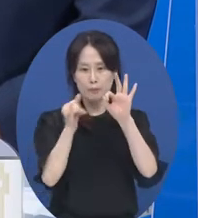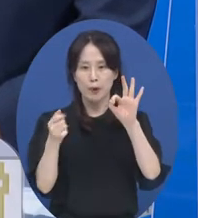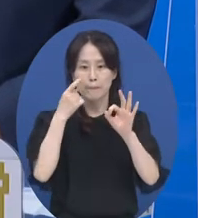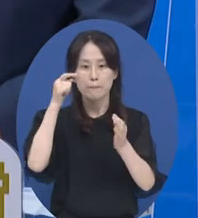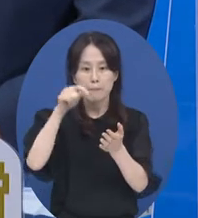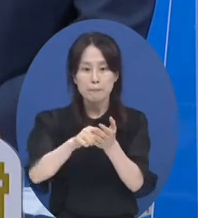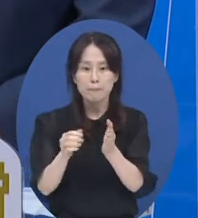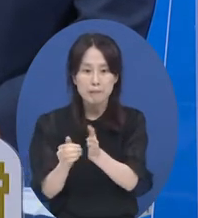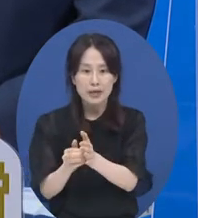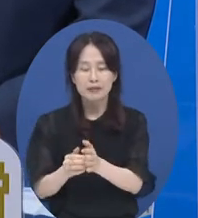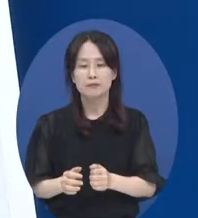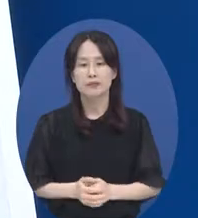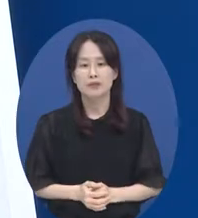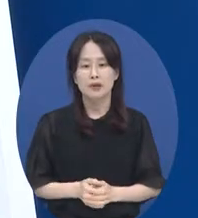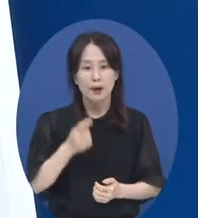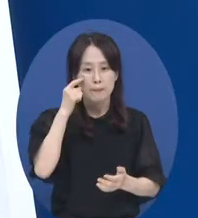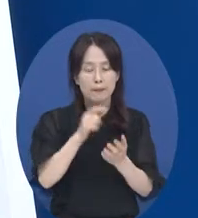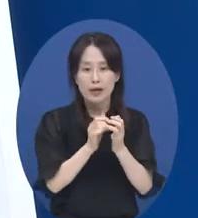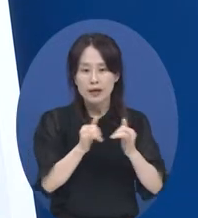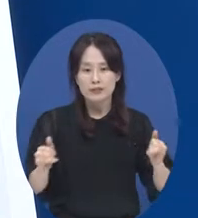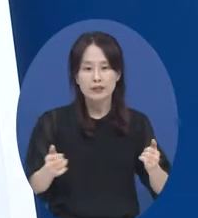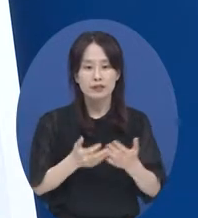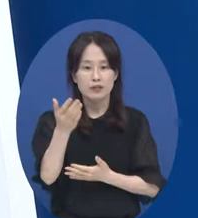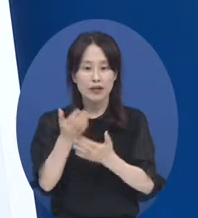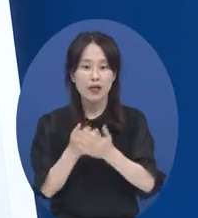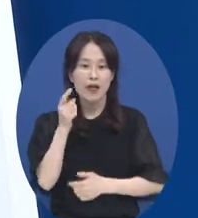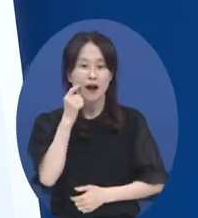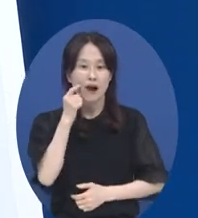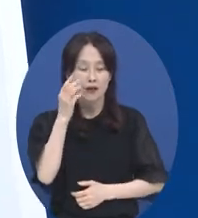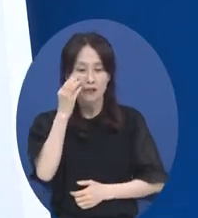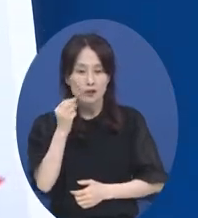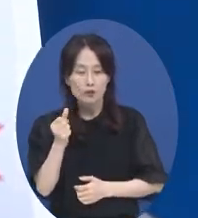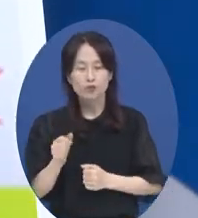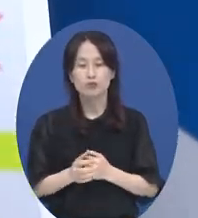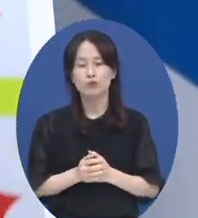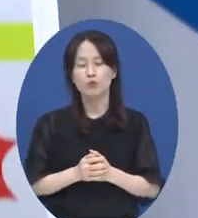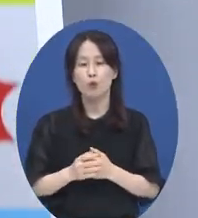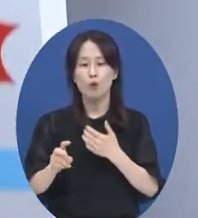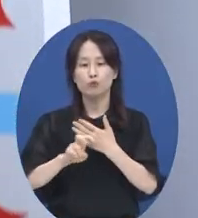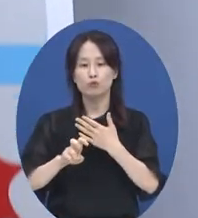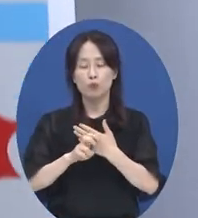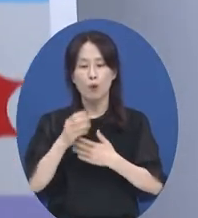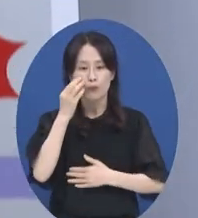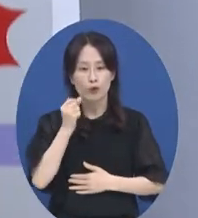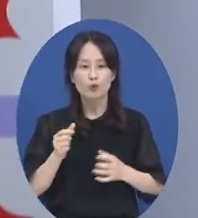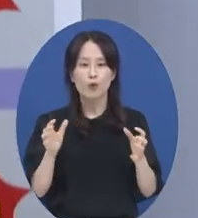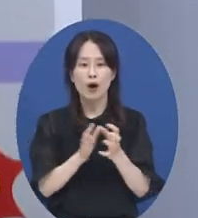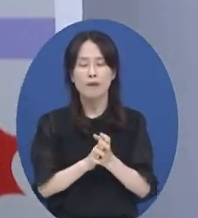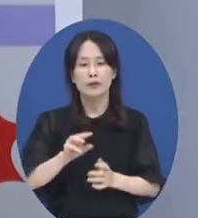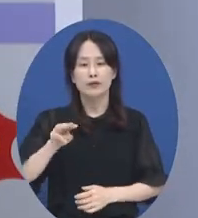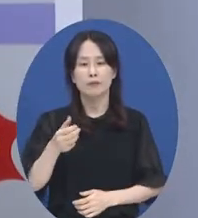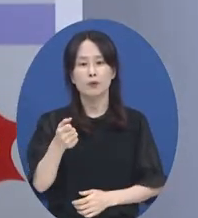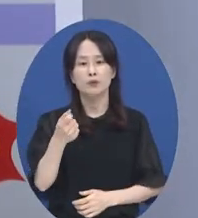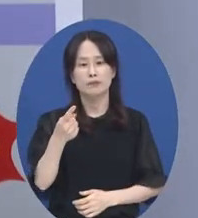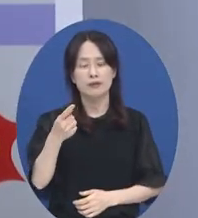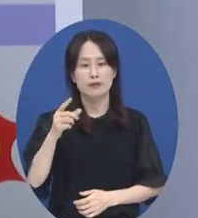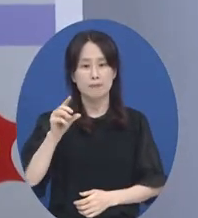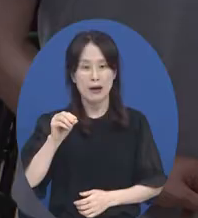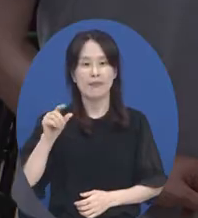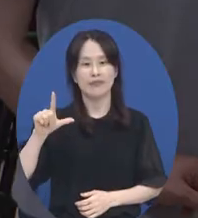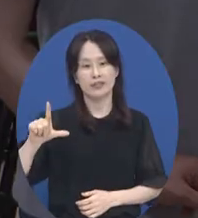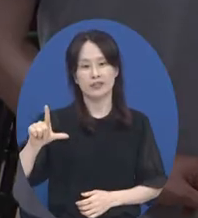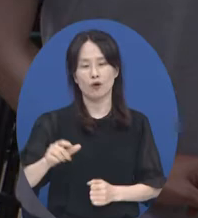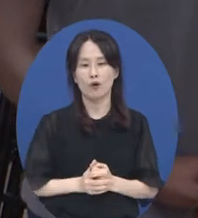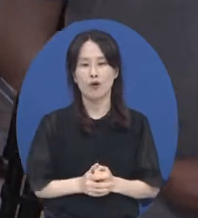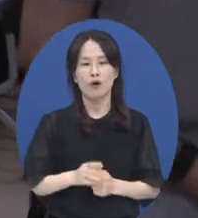10명을 적발해 씁니다 적발된 이들이 통 시킨 가짜석유 와 무작위로 거래한 불법 사기 제품은 총 3백 51만 l